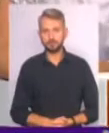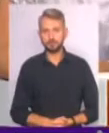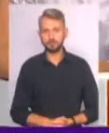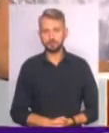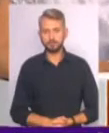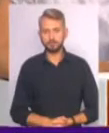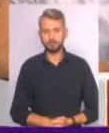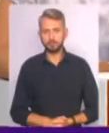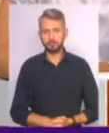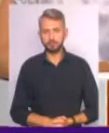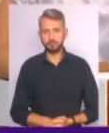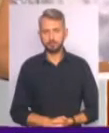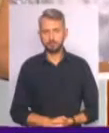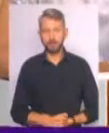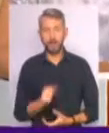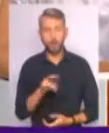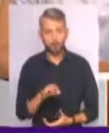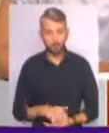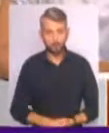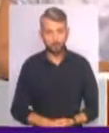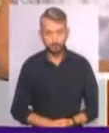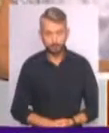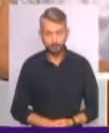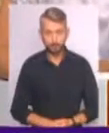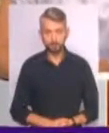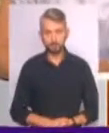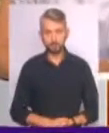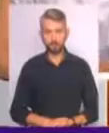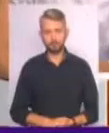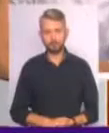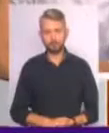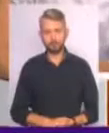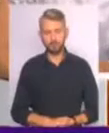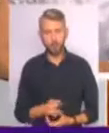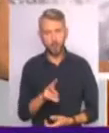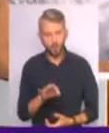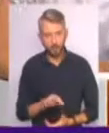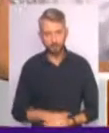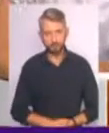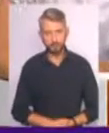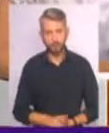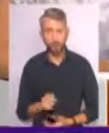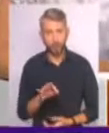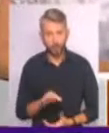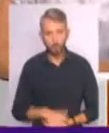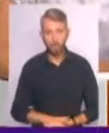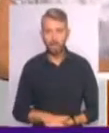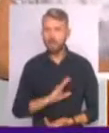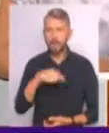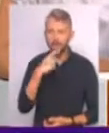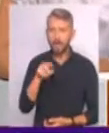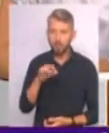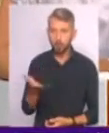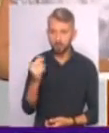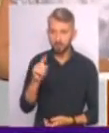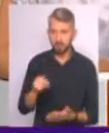Говорите. Алло. Мы вас очень хорошо чуем. Будь ласка. Алло. Не кажите алло, кажите